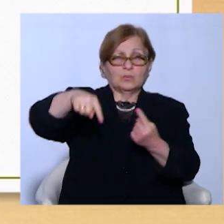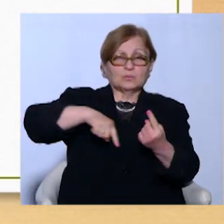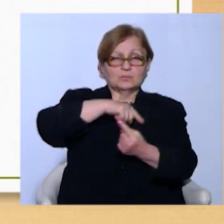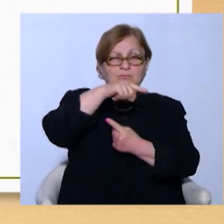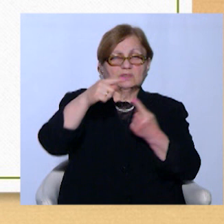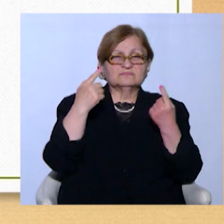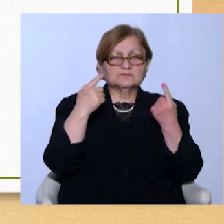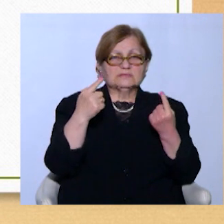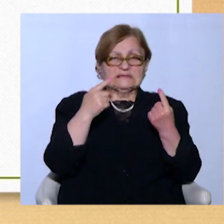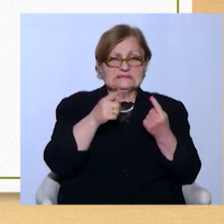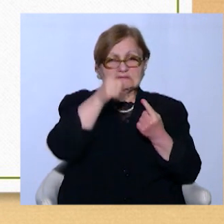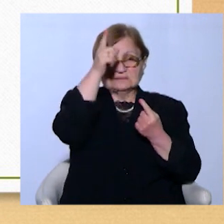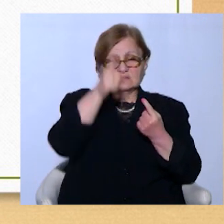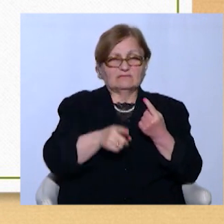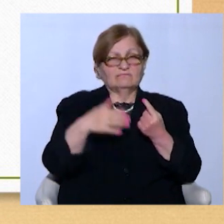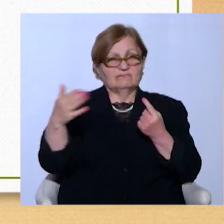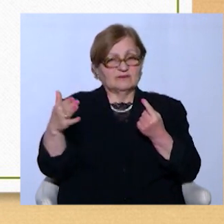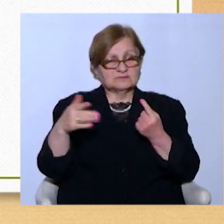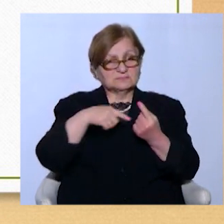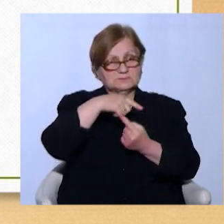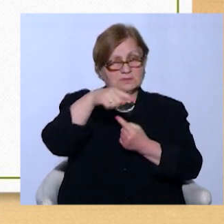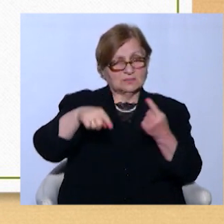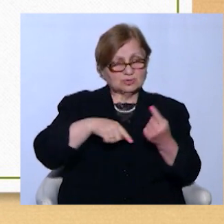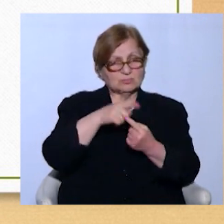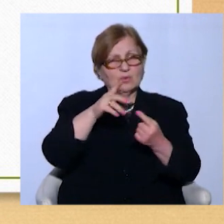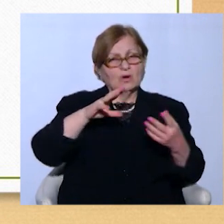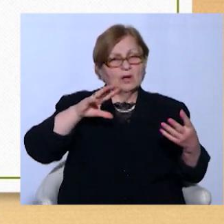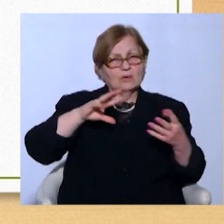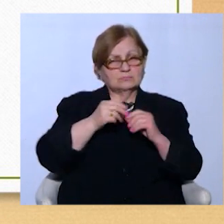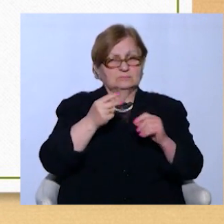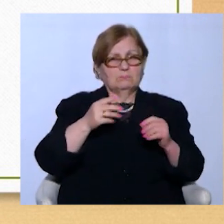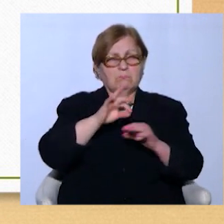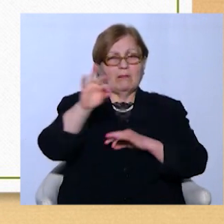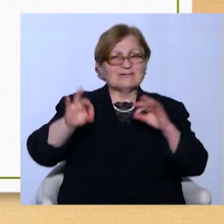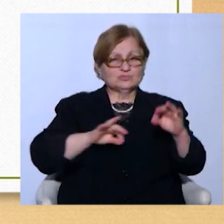გარშემო. იპოვეთ მიღებული ბრუნვითი სხეულის ზედაპირის ფართობი.